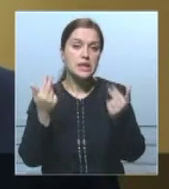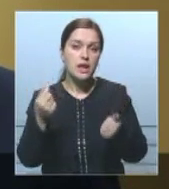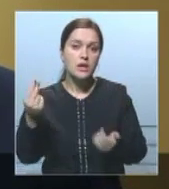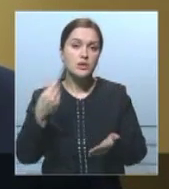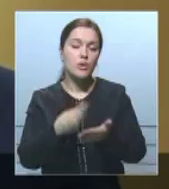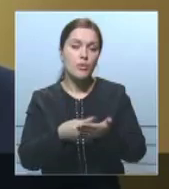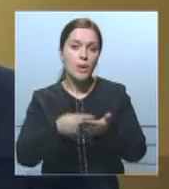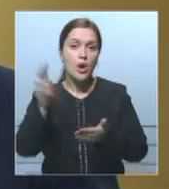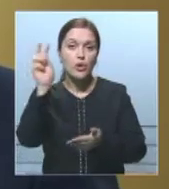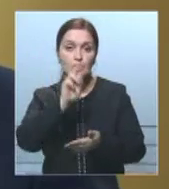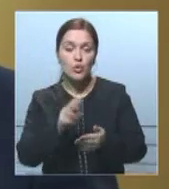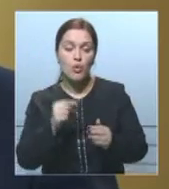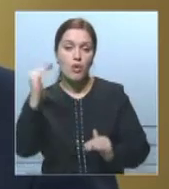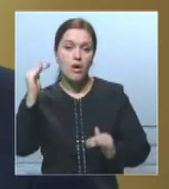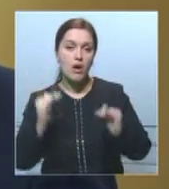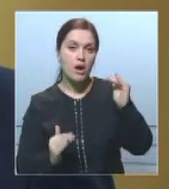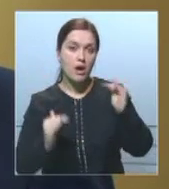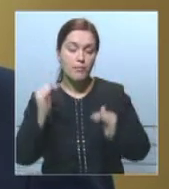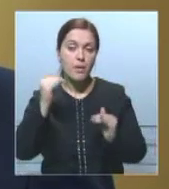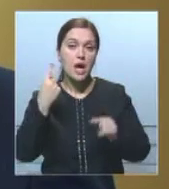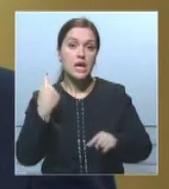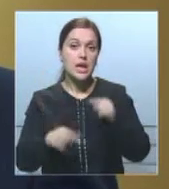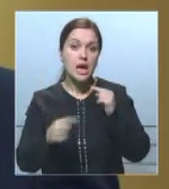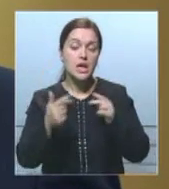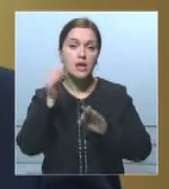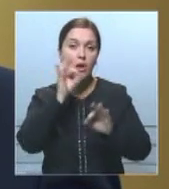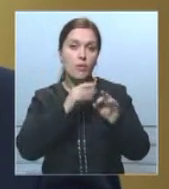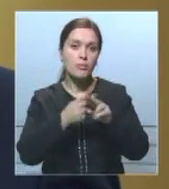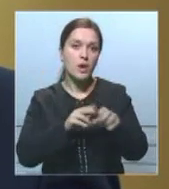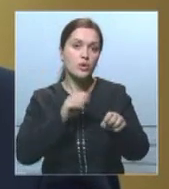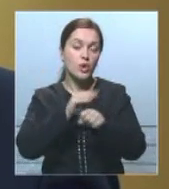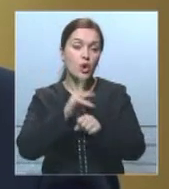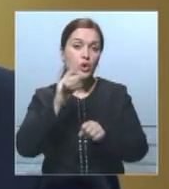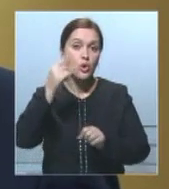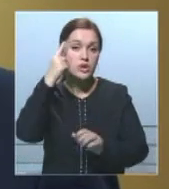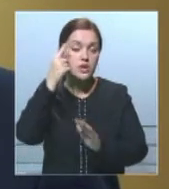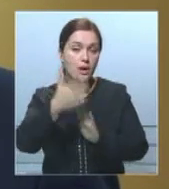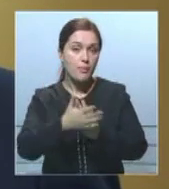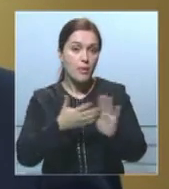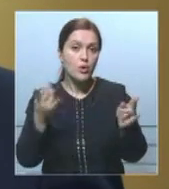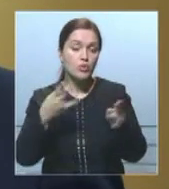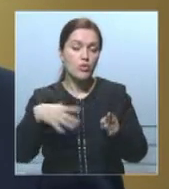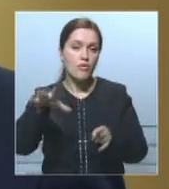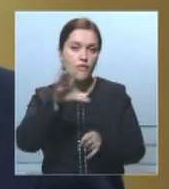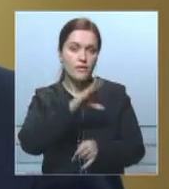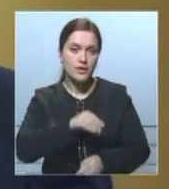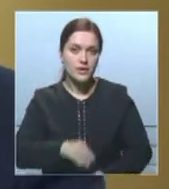в целом и на фармацевтическом рынке. Однако необходимо с пониманием подходить к данной ситуации.